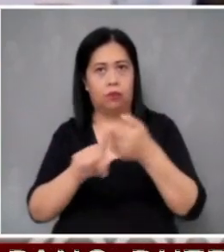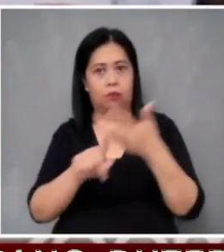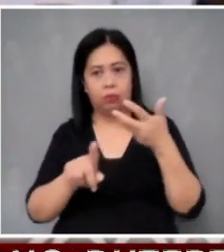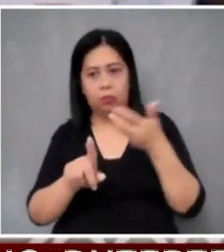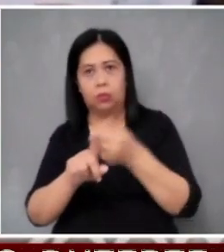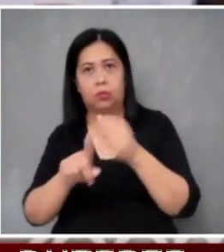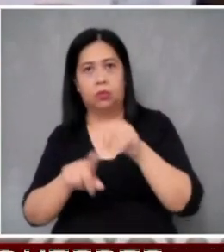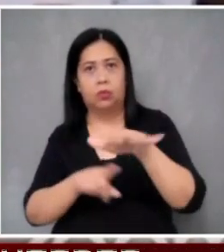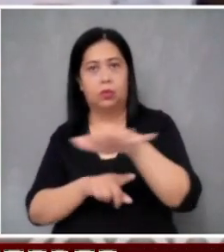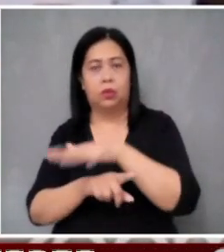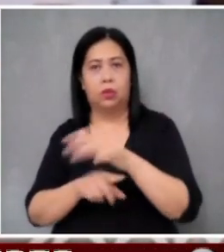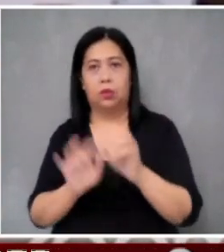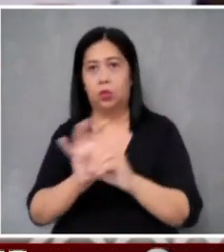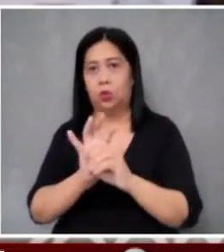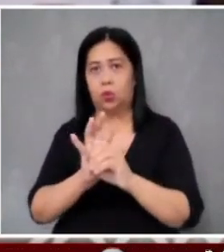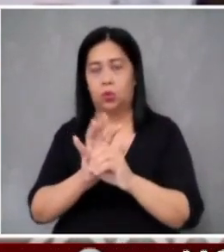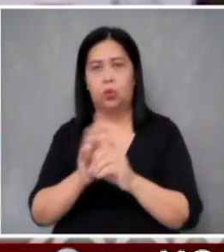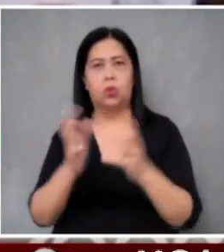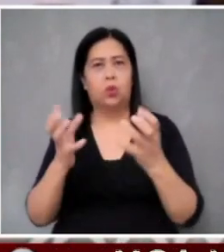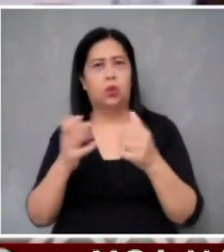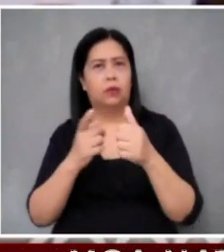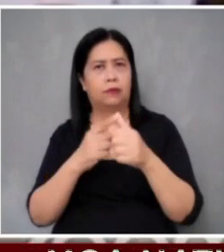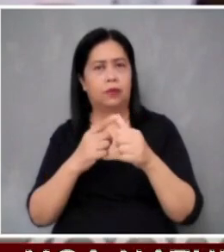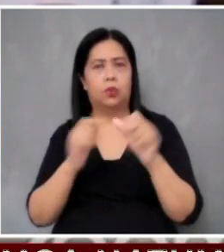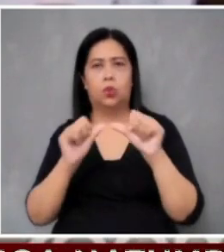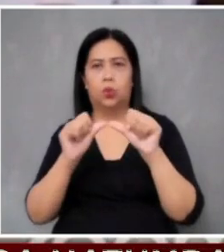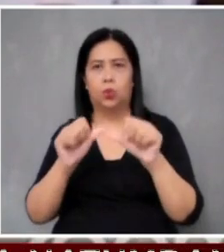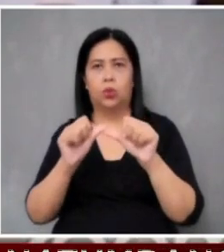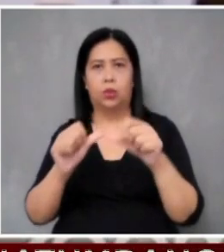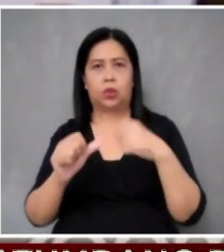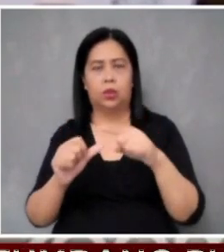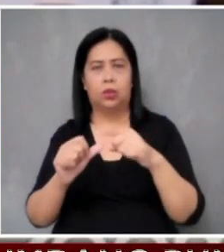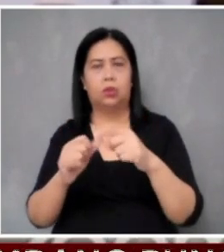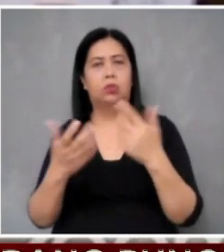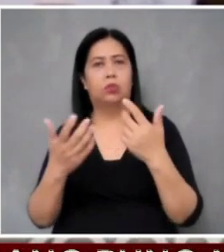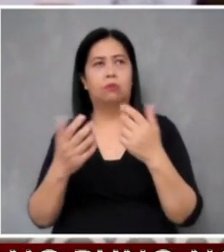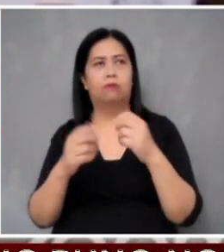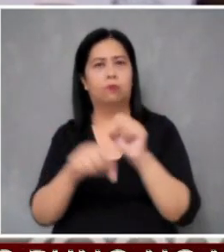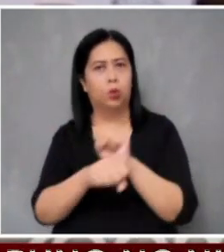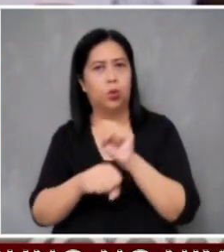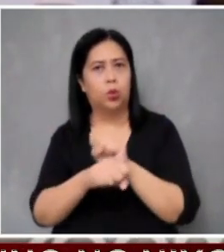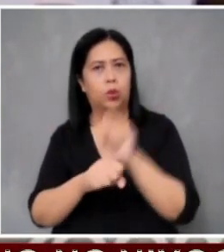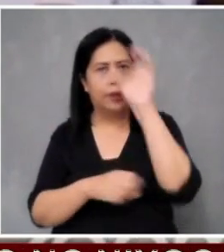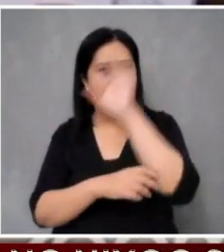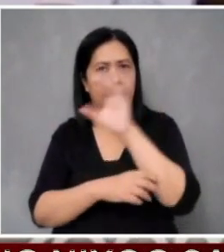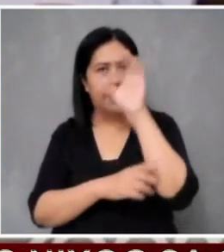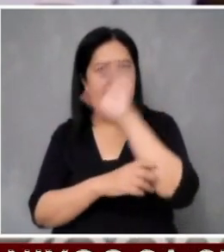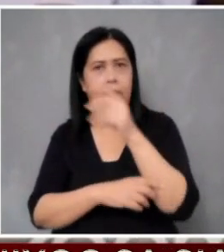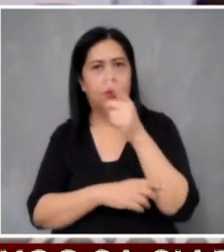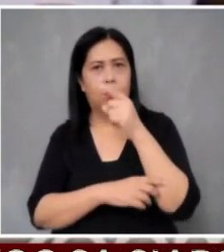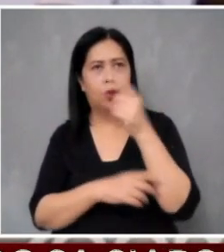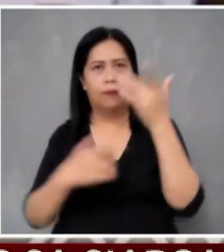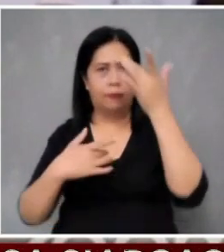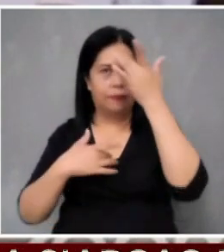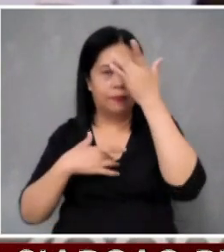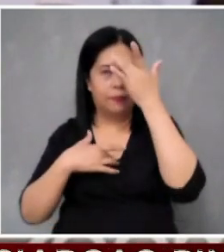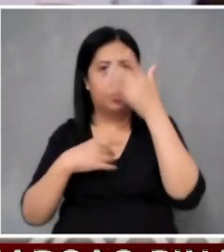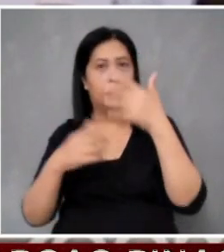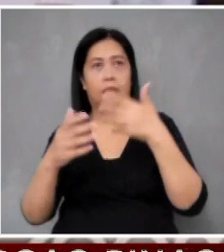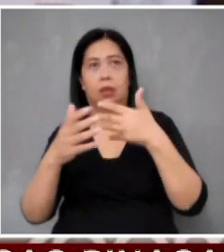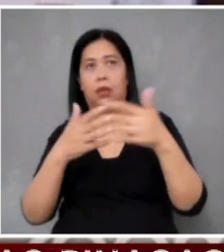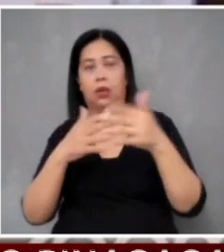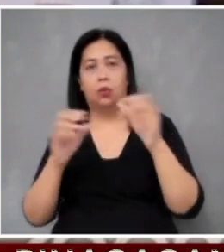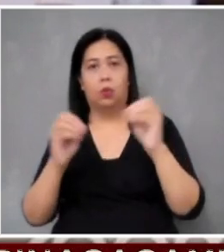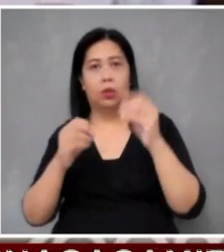variant, gusto muna natin ituloy itong ating pagpupursige na mahanap yung may mga simptomas at kahit na walang simptomas